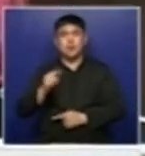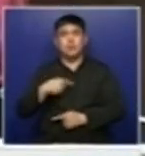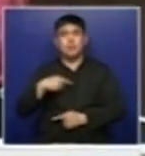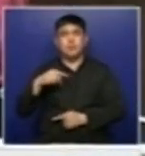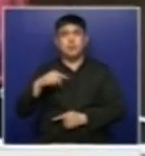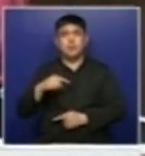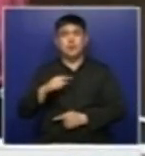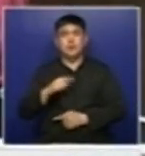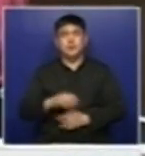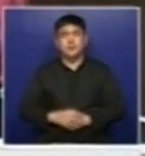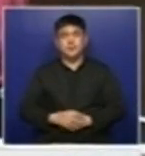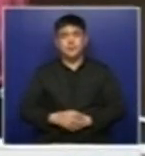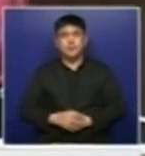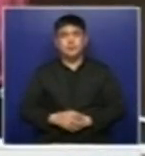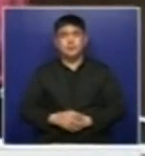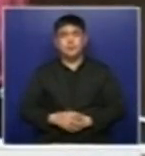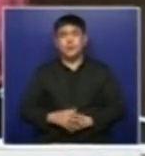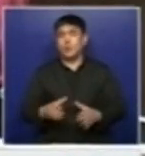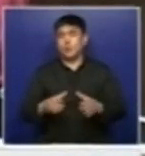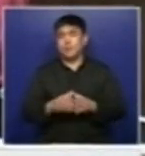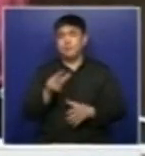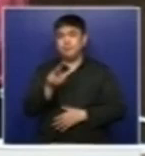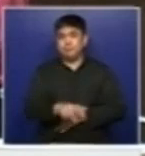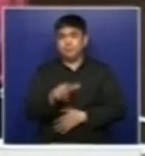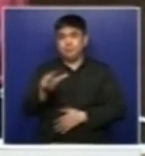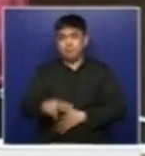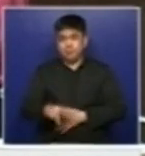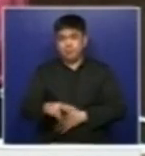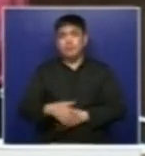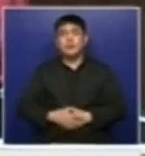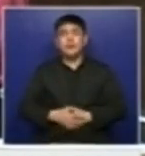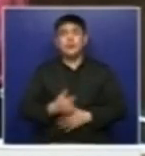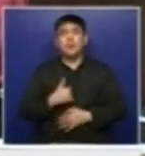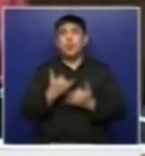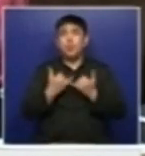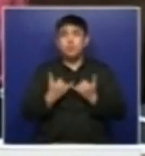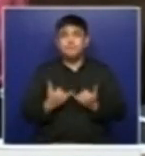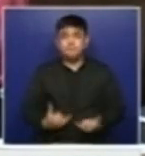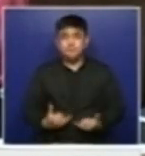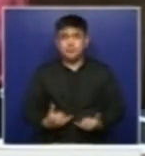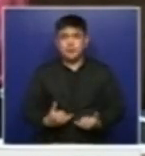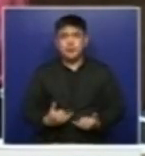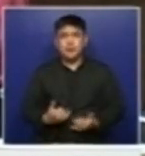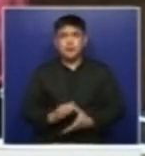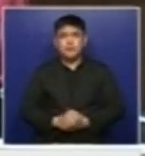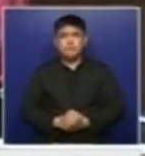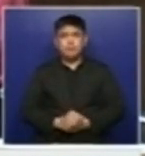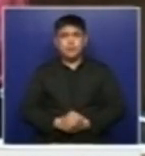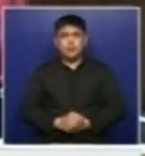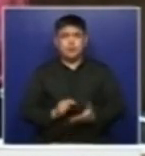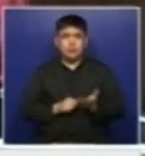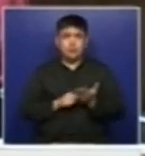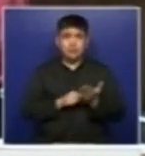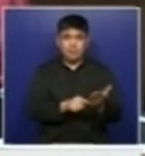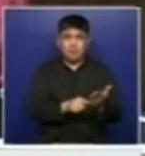มหาสารคามพรรคเพื่อไทยท่านประธานครับวันนี้ผมได้ยื่นกระทู้ด้วยวาจ